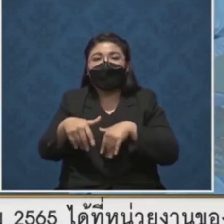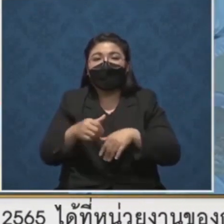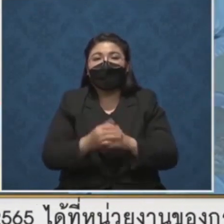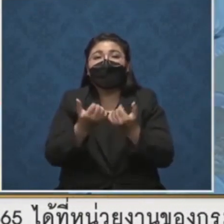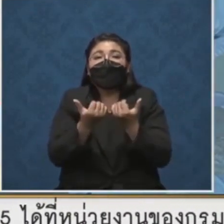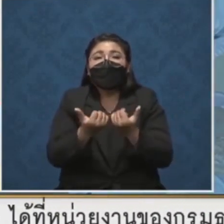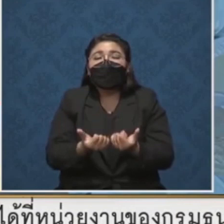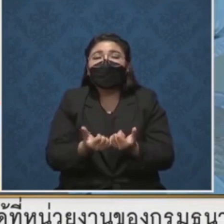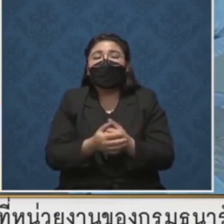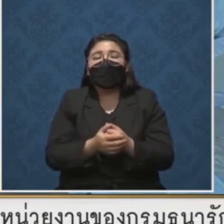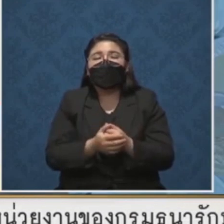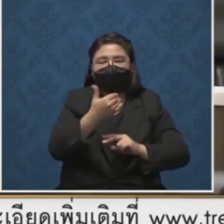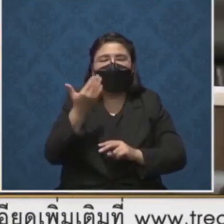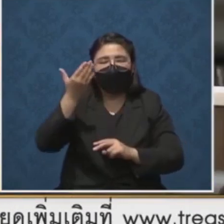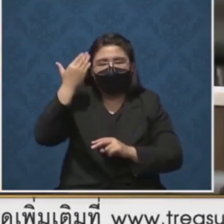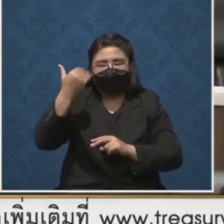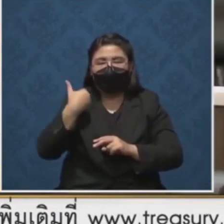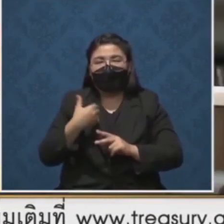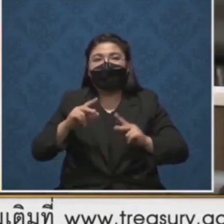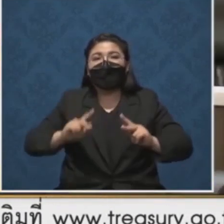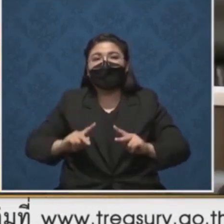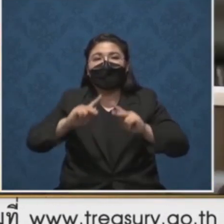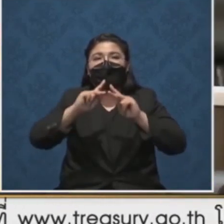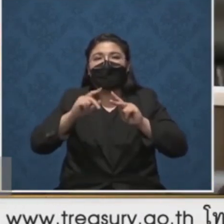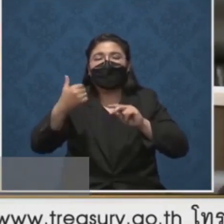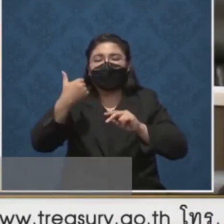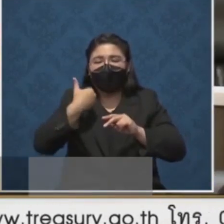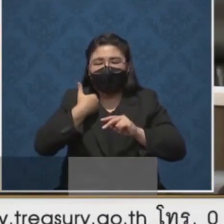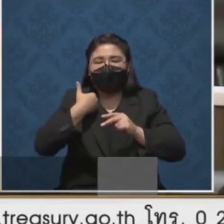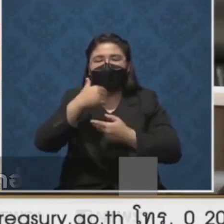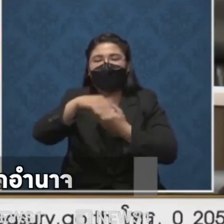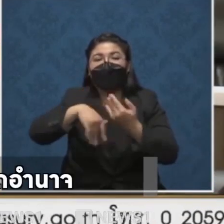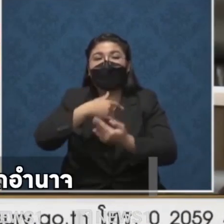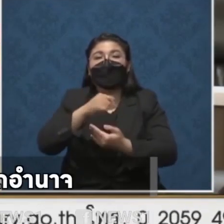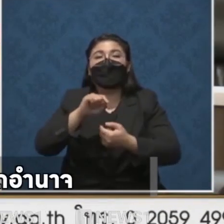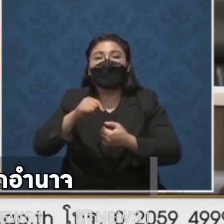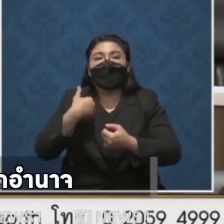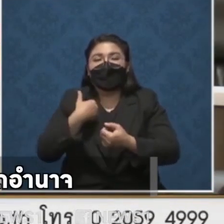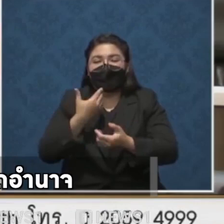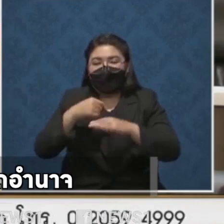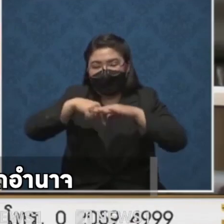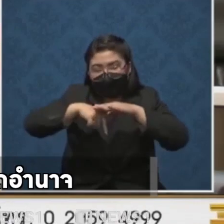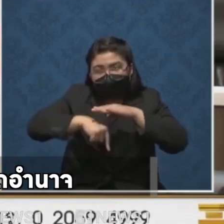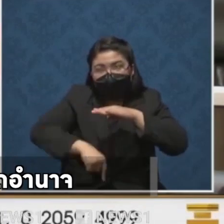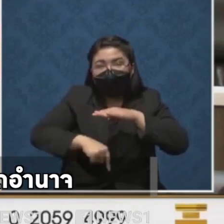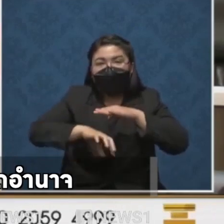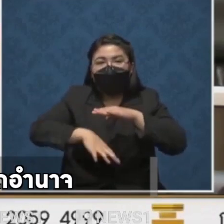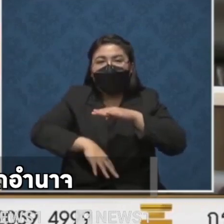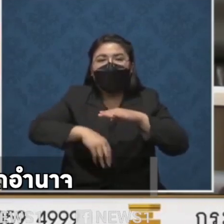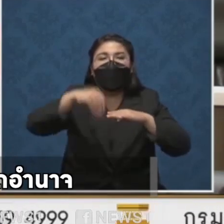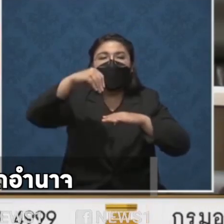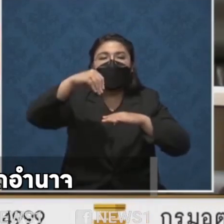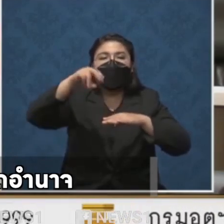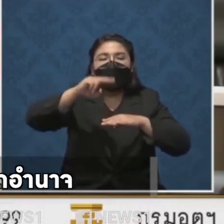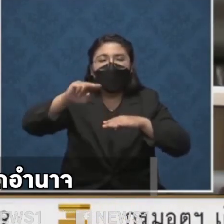ให้แต่ละหมากเชื่อมโยงกันไปหมดเพื่อรักษาอำนาจไว้ให้ได้มากที่สุดจึงไม่แปลก